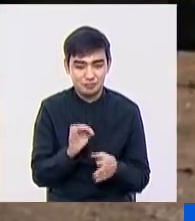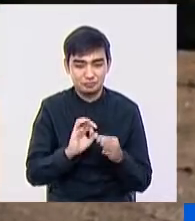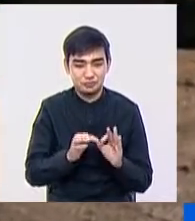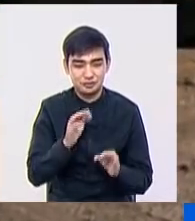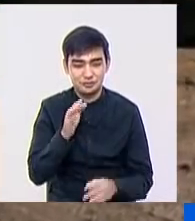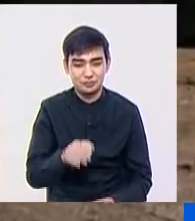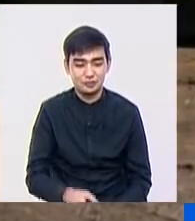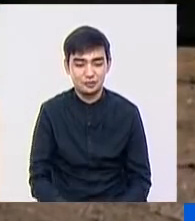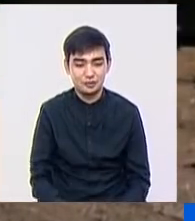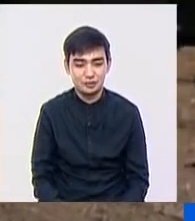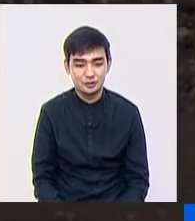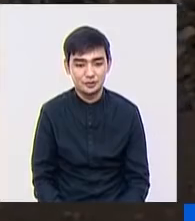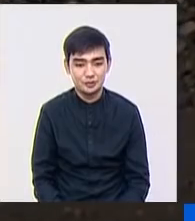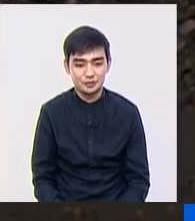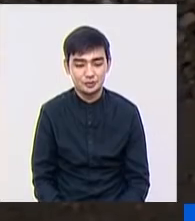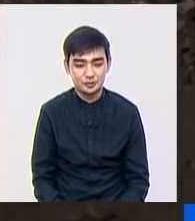Зарина Беремкул.